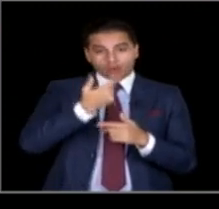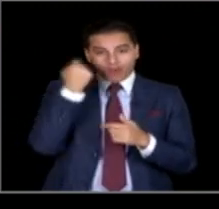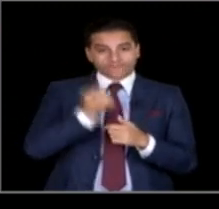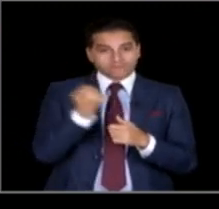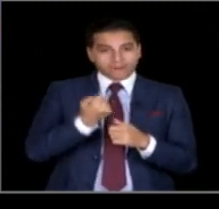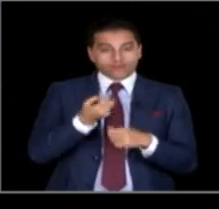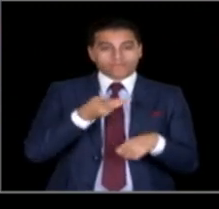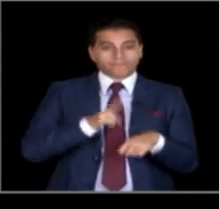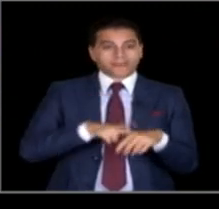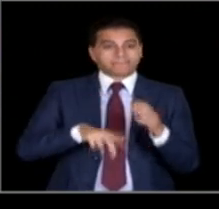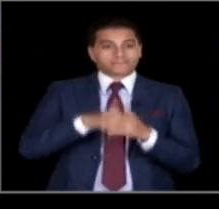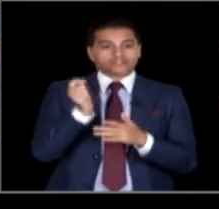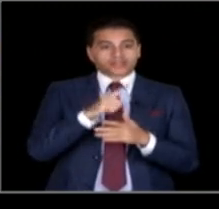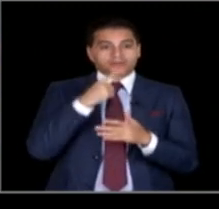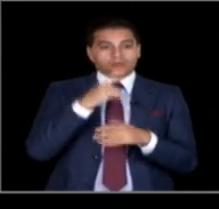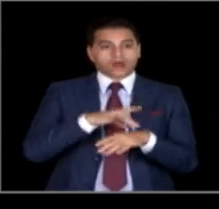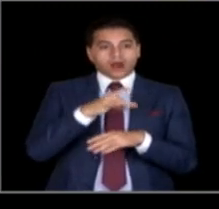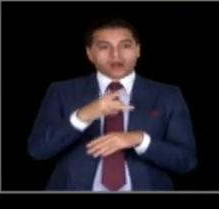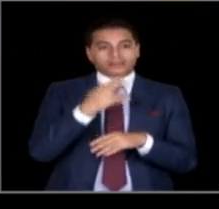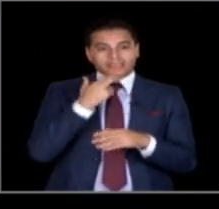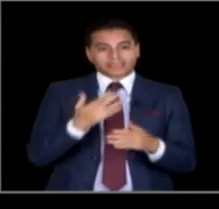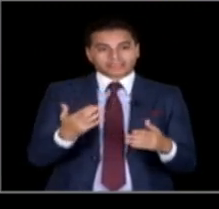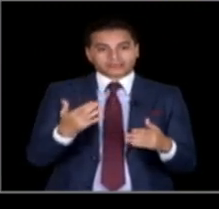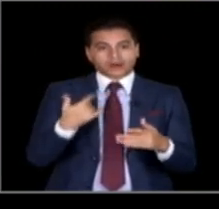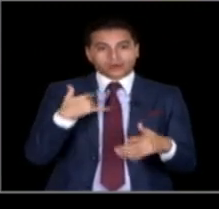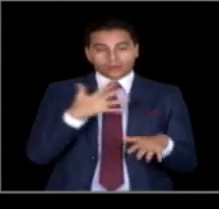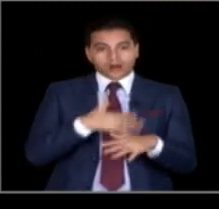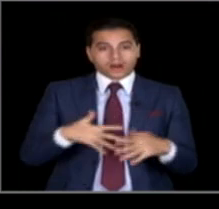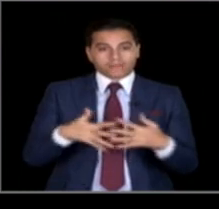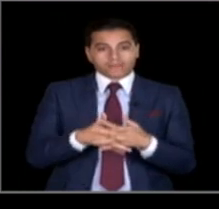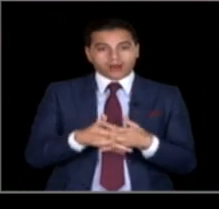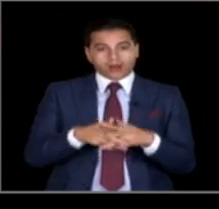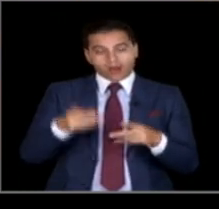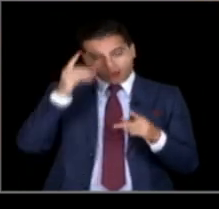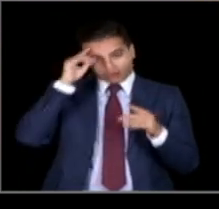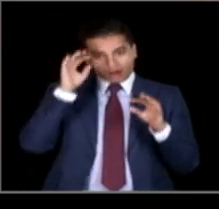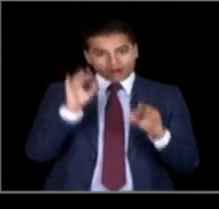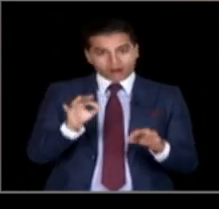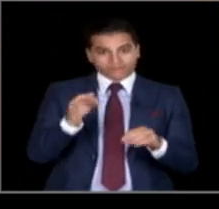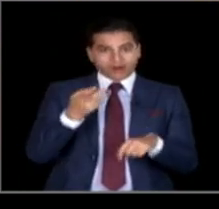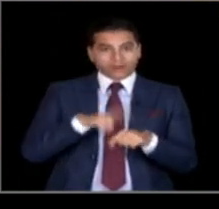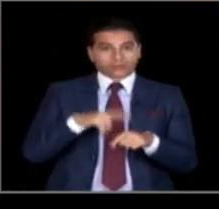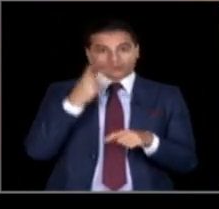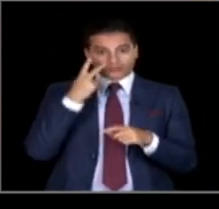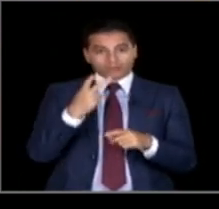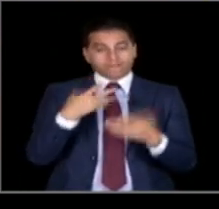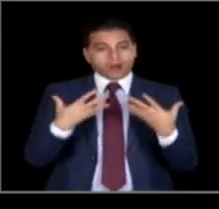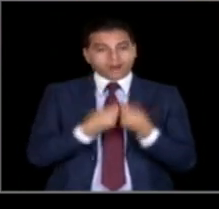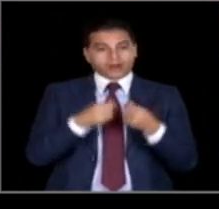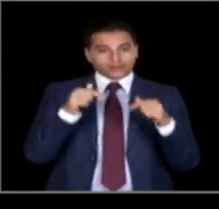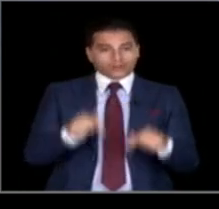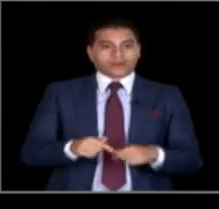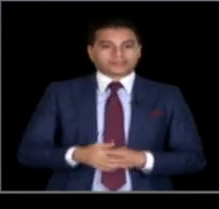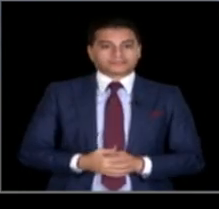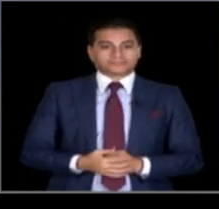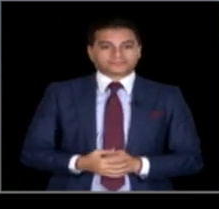مبروك، مين مش هيكسب هنقوله هارد لك. فاحنا كل حاجة هنعرفها ونكتشفها مع بعض